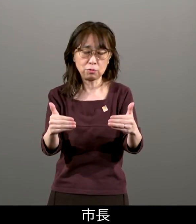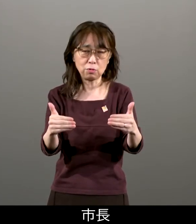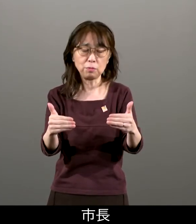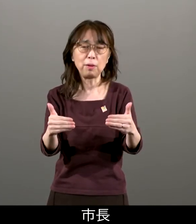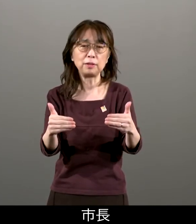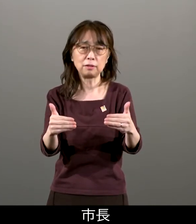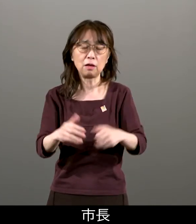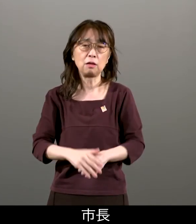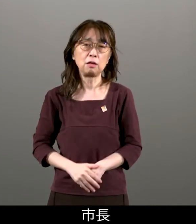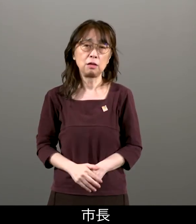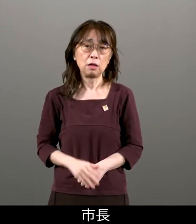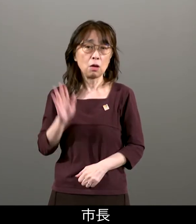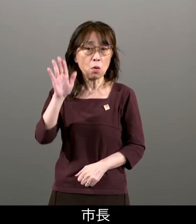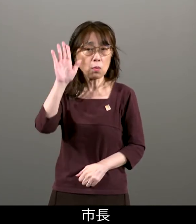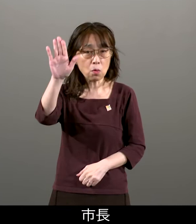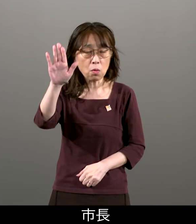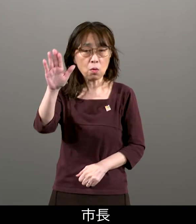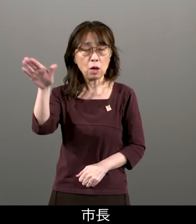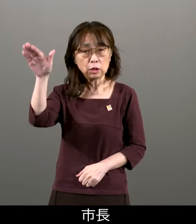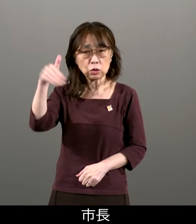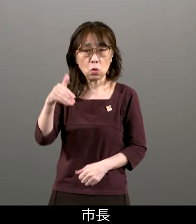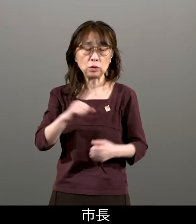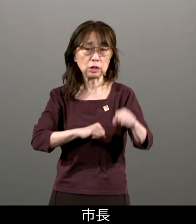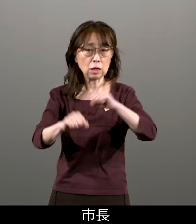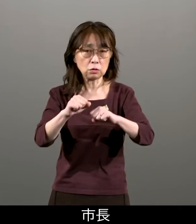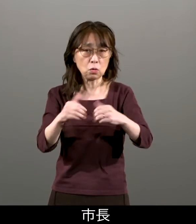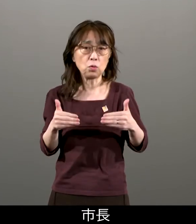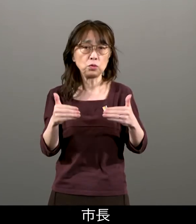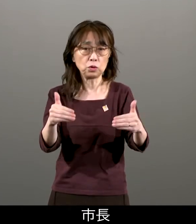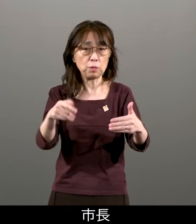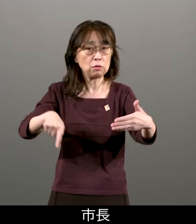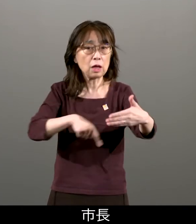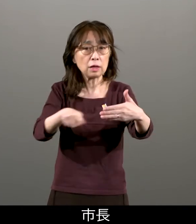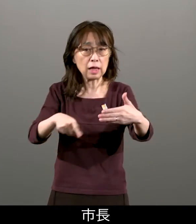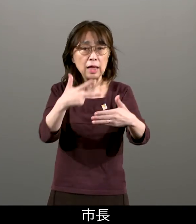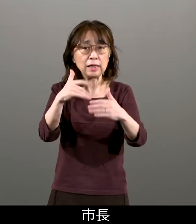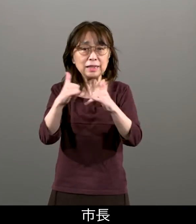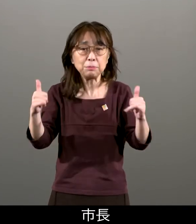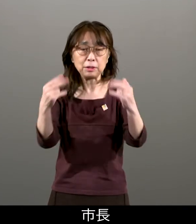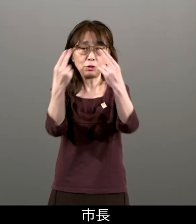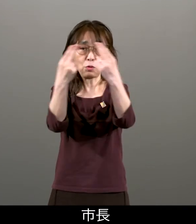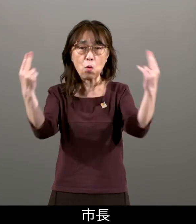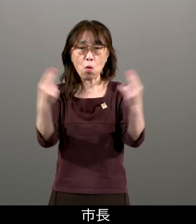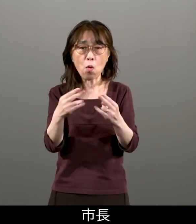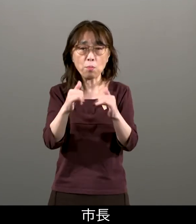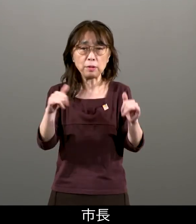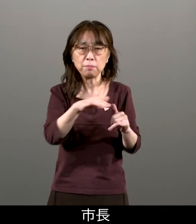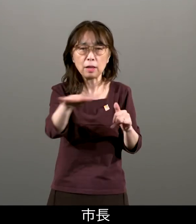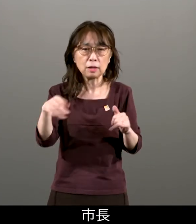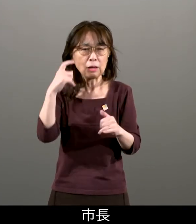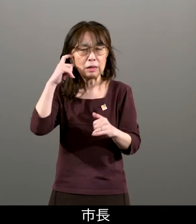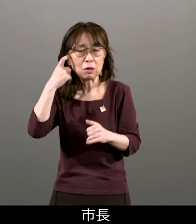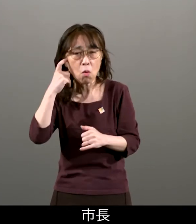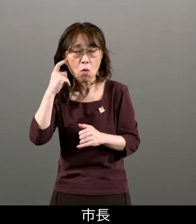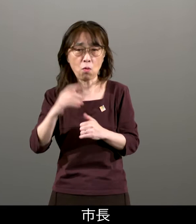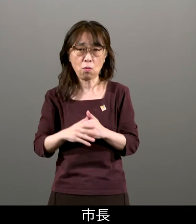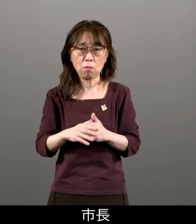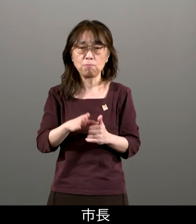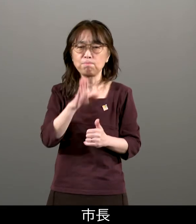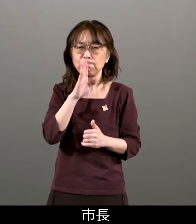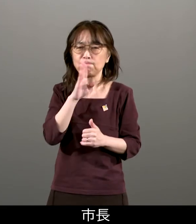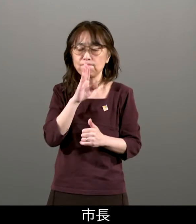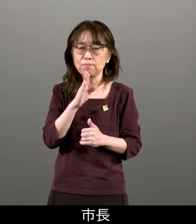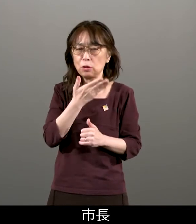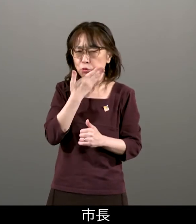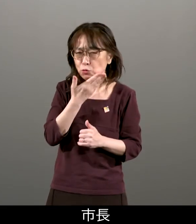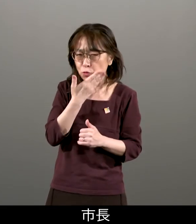。今後招致活動を進めていく上では、市民道民の皆様の意向、大変重要であると考